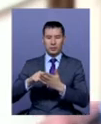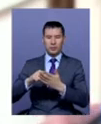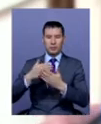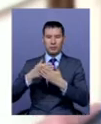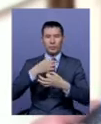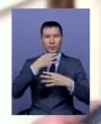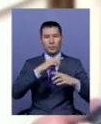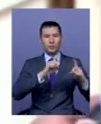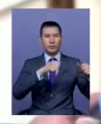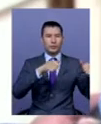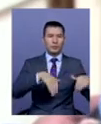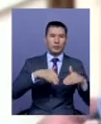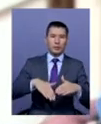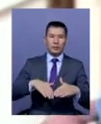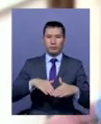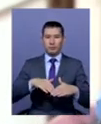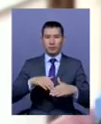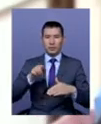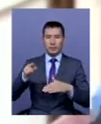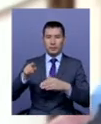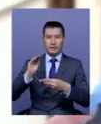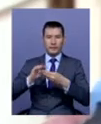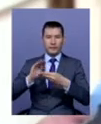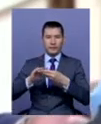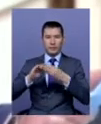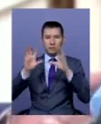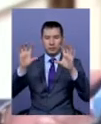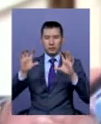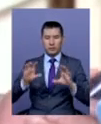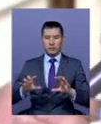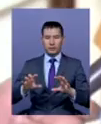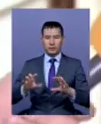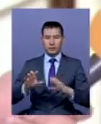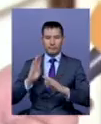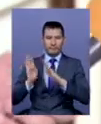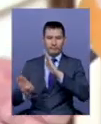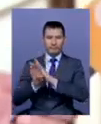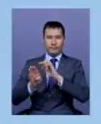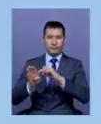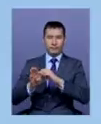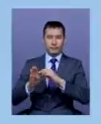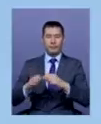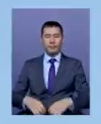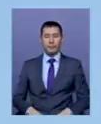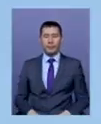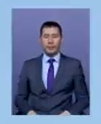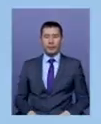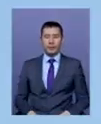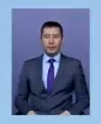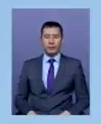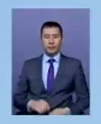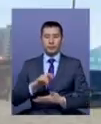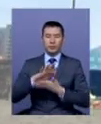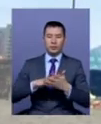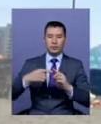қабылданатын бізде Қазақстанда 500-ге жуық заңымыз болатын болса, соның барлығы тек қана конституцияның аясында қабылдану керек. Кемел келешекке